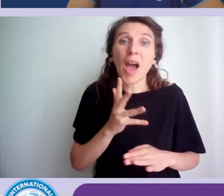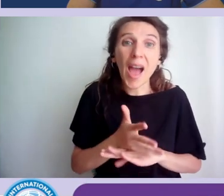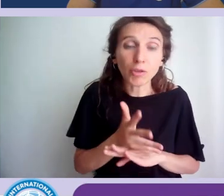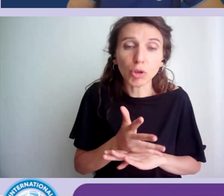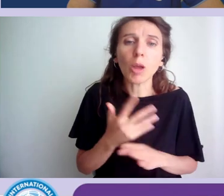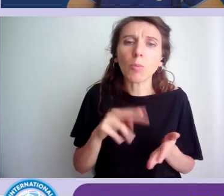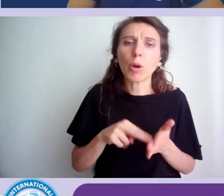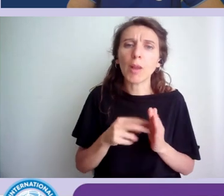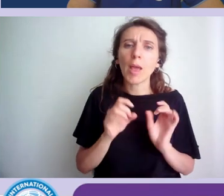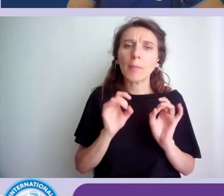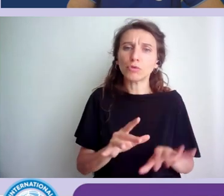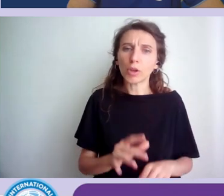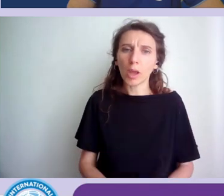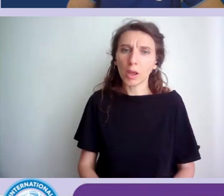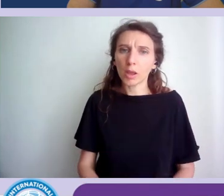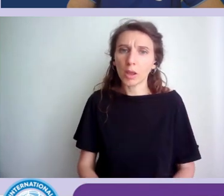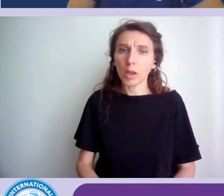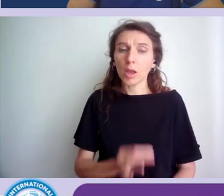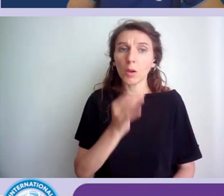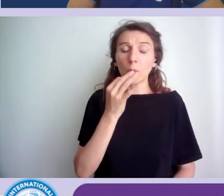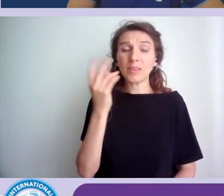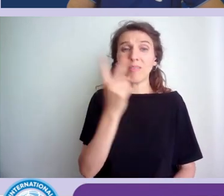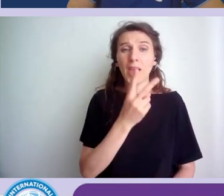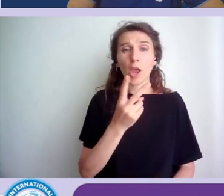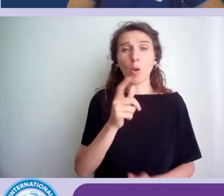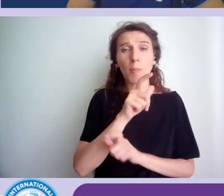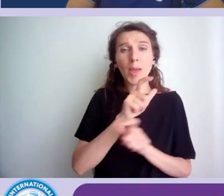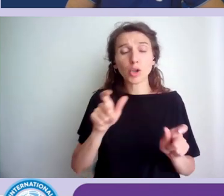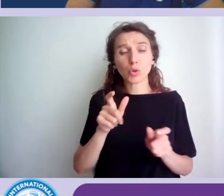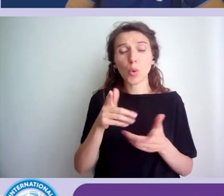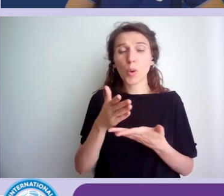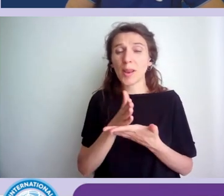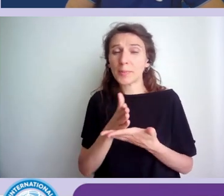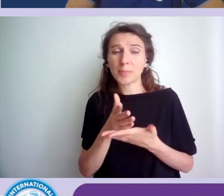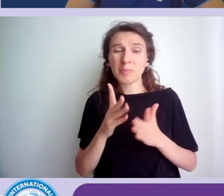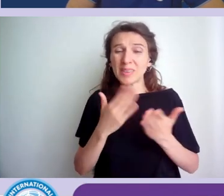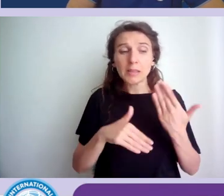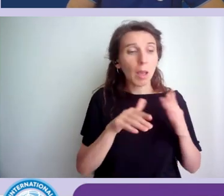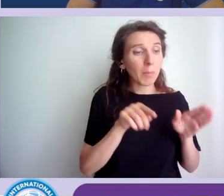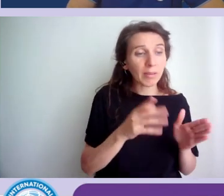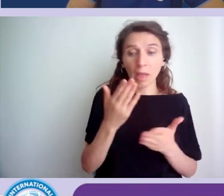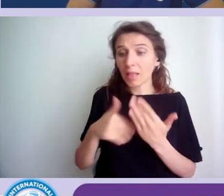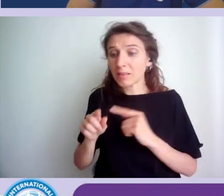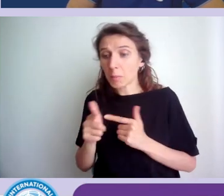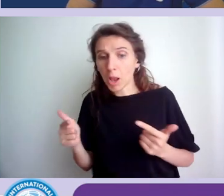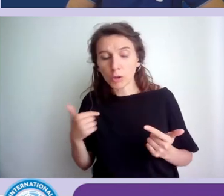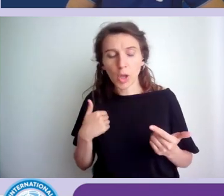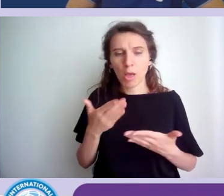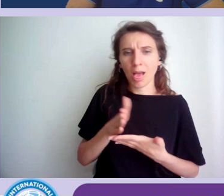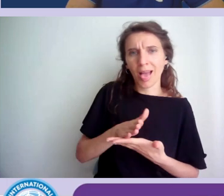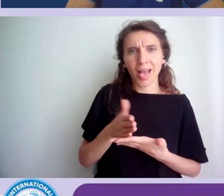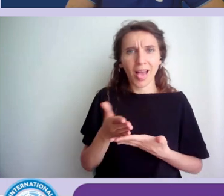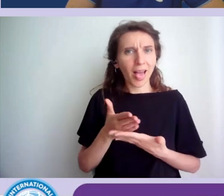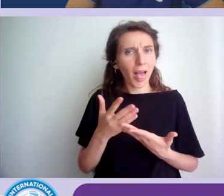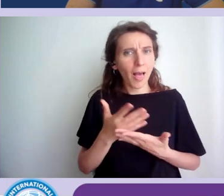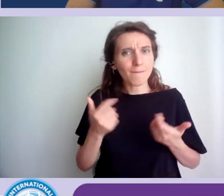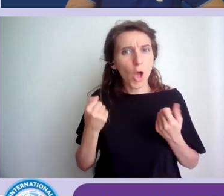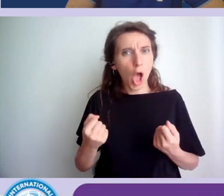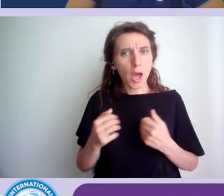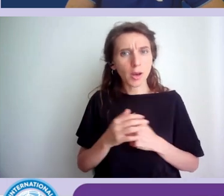quindi il la sfera del Borderline è veramente molto estesa Non a caso quando